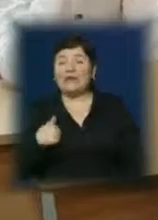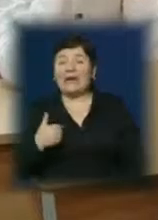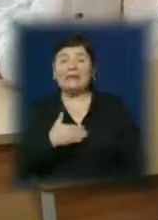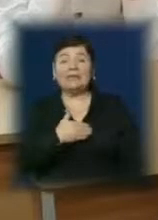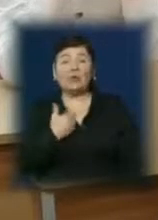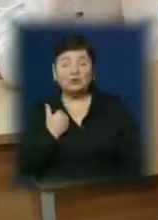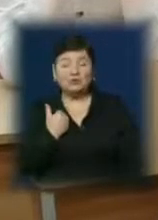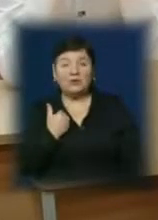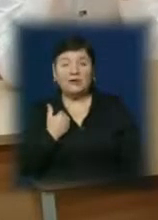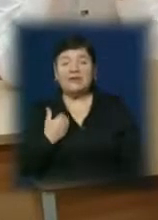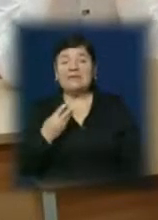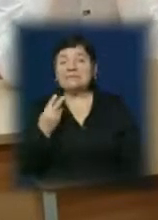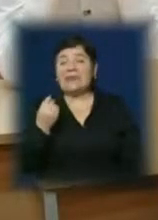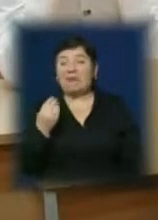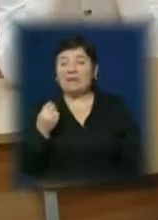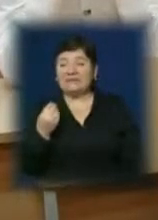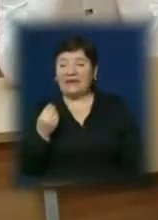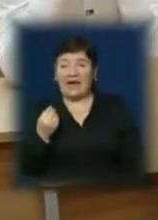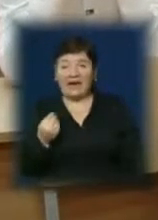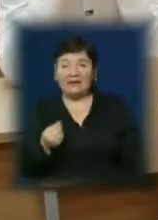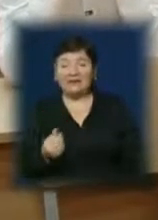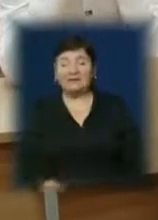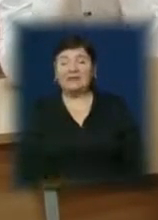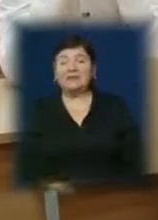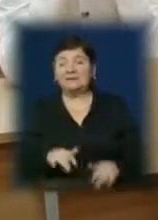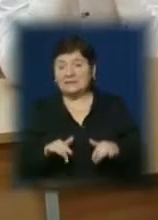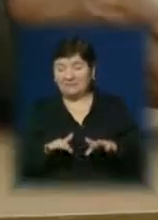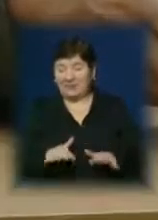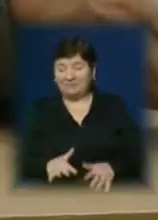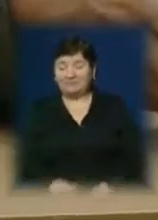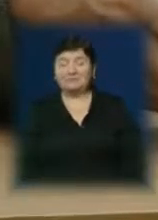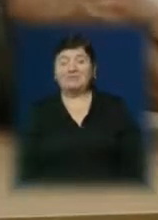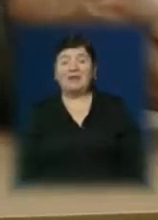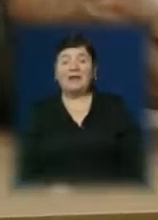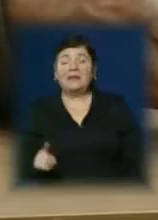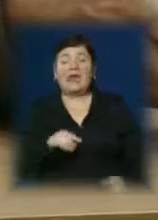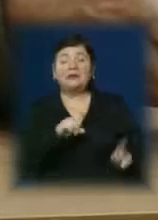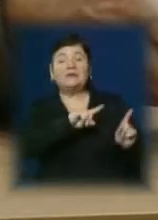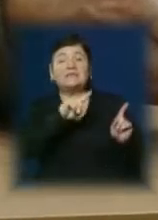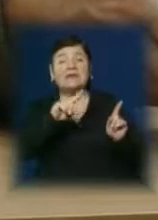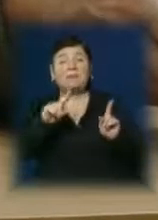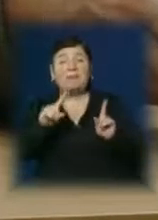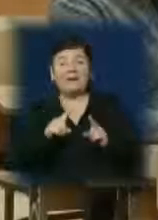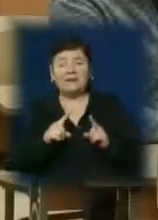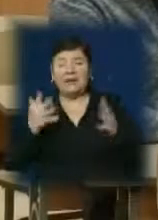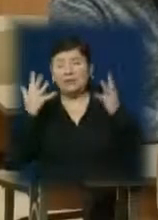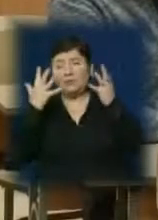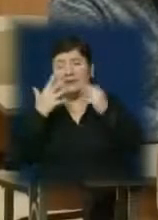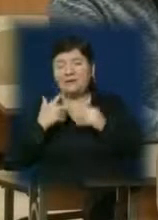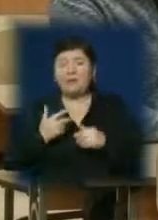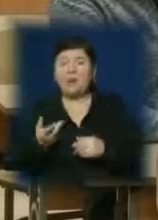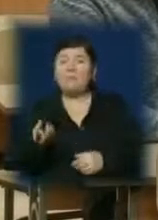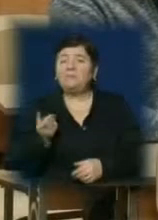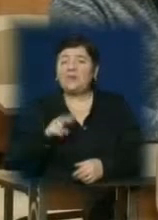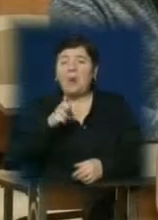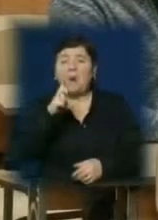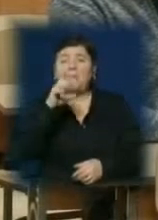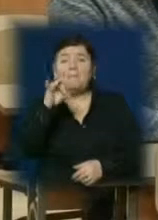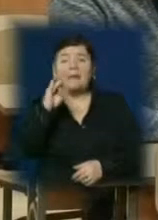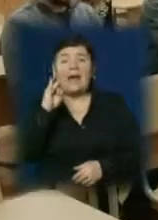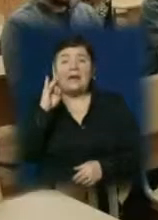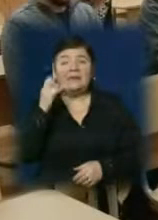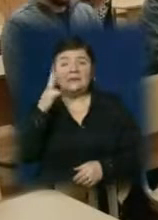інша система подачі матеріалу. Мені також дуже сподобалися люди. Вони були